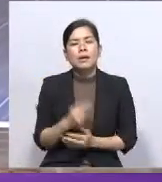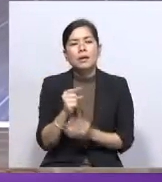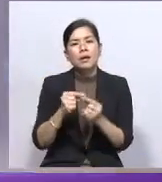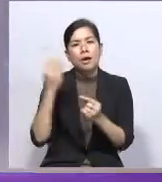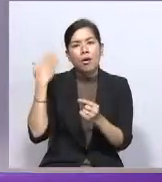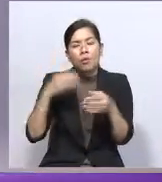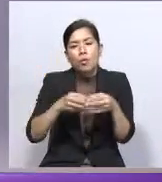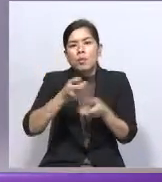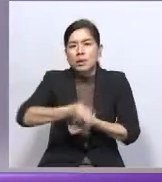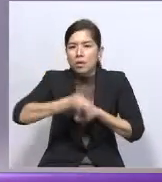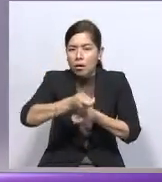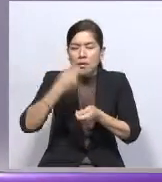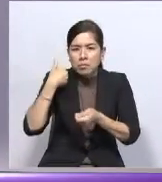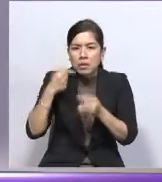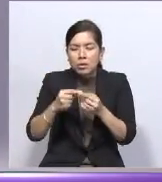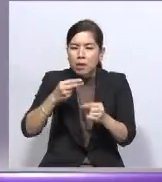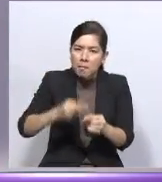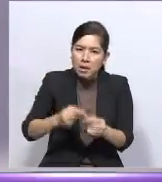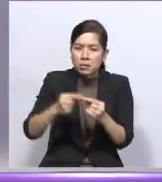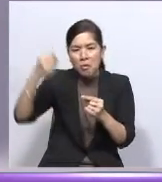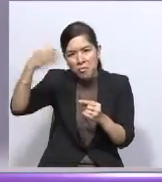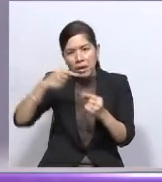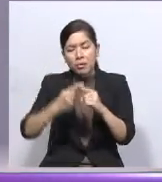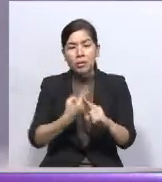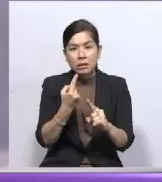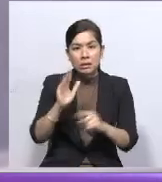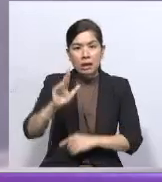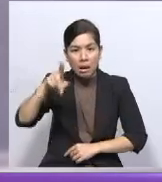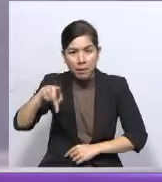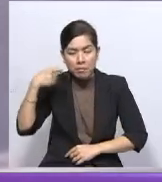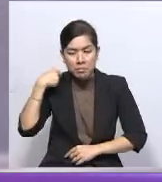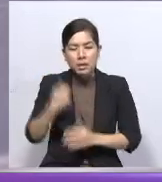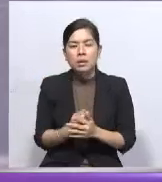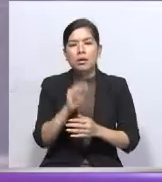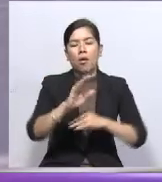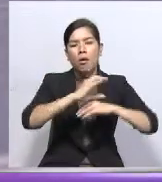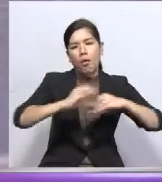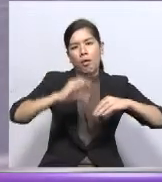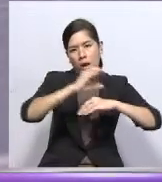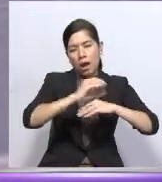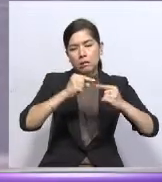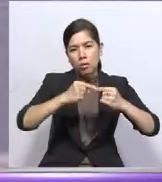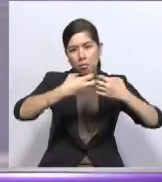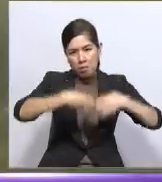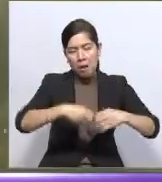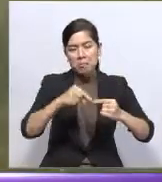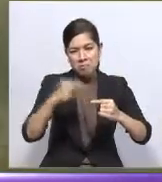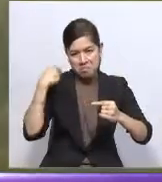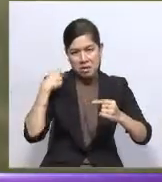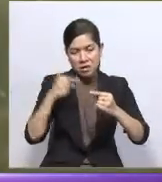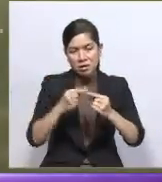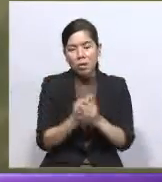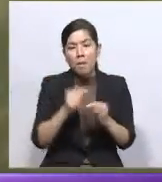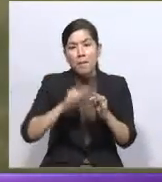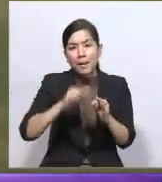ตรกรต้องเสียค่าไฟฟ้าและค่าน้ำมันถึงเดือนละกว่า 5,000 บาทซึ่งจุดเด่นของโครงการสูบน้ำด้วยพลังงานแสงอาทิตย์แห่งนี้สามารถ